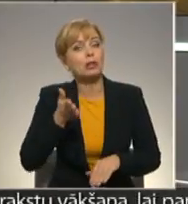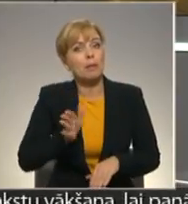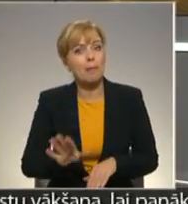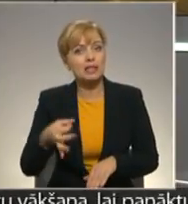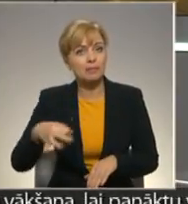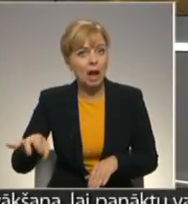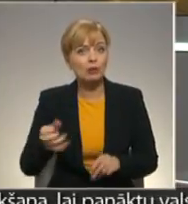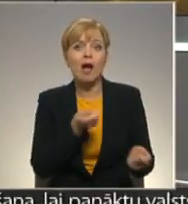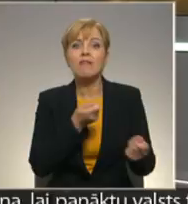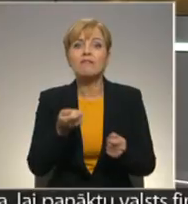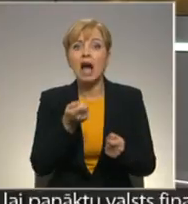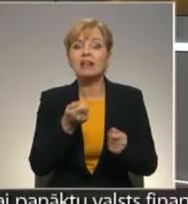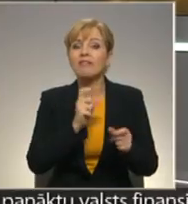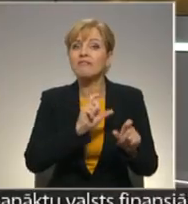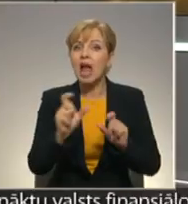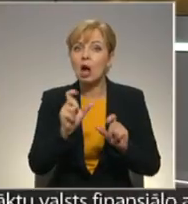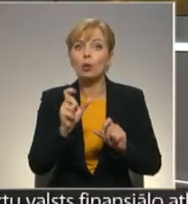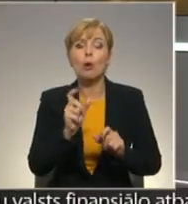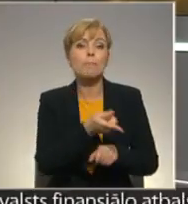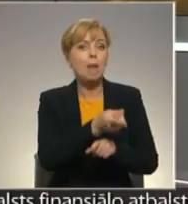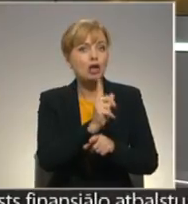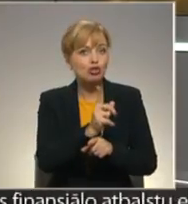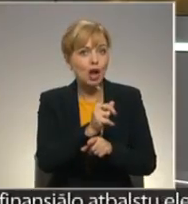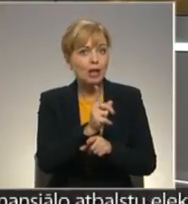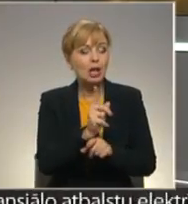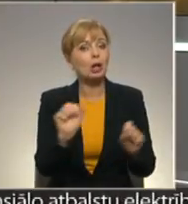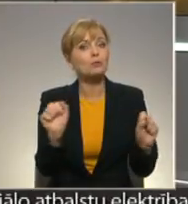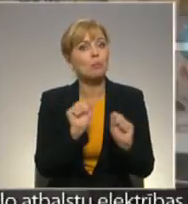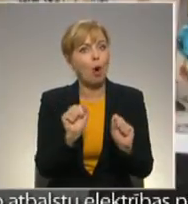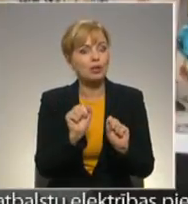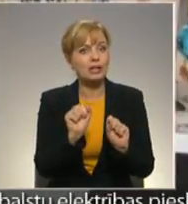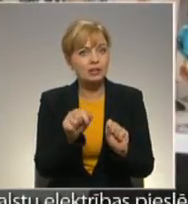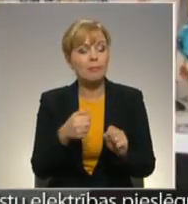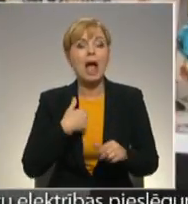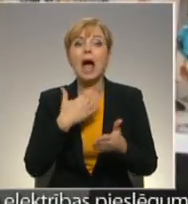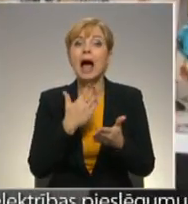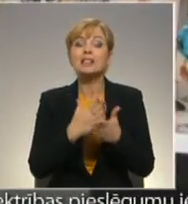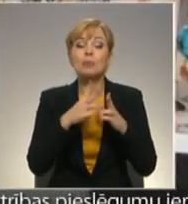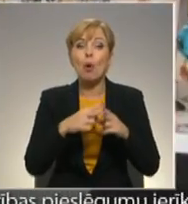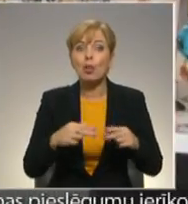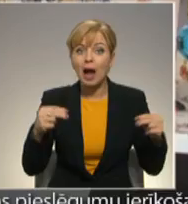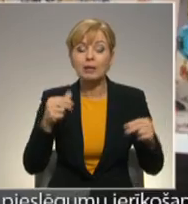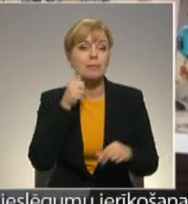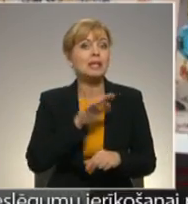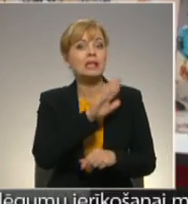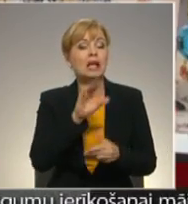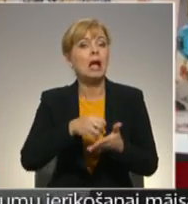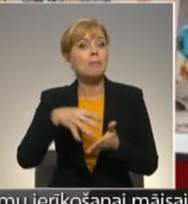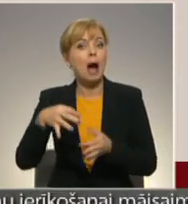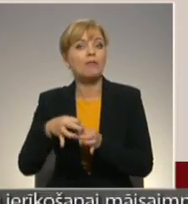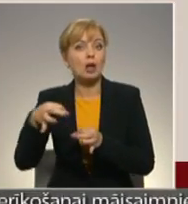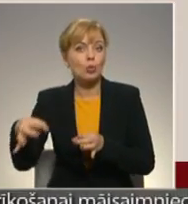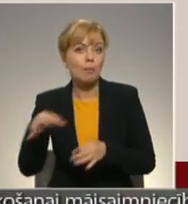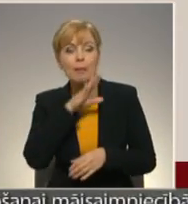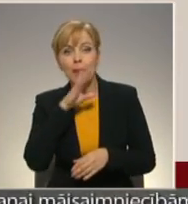veikalu makšķerniekiem un sportistiem, stāsta Latgales kolēģi. Esmu laimīga, tā par savu ikdienu balvu nodā stāsta